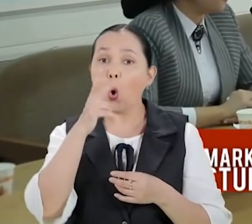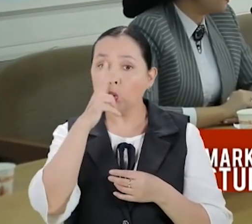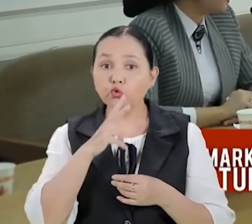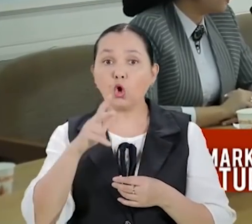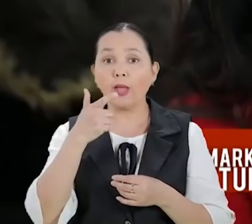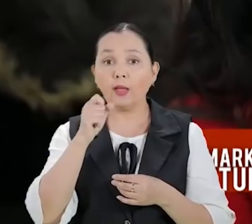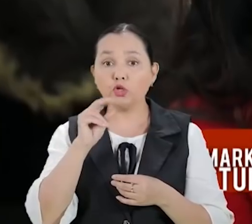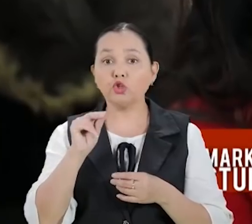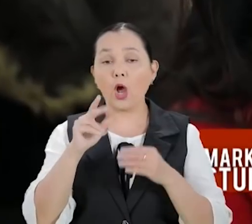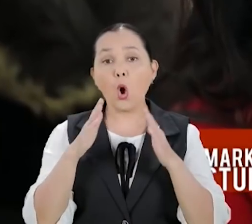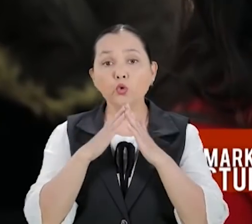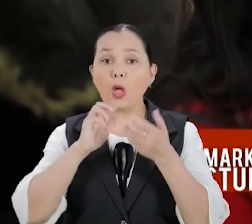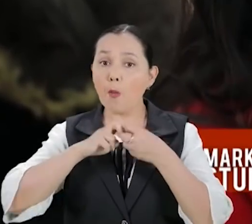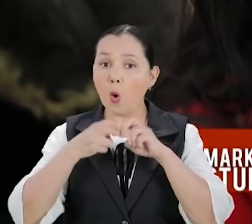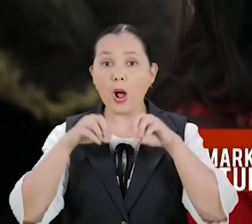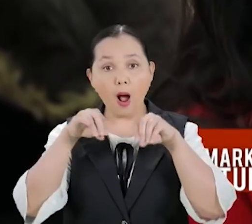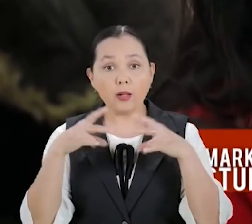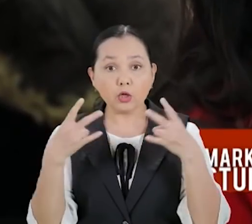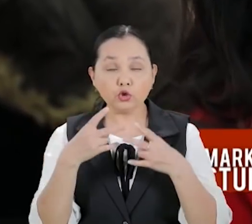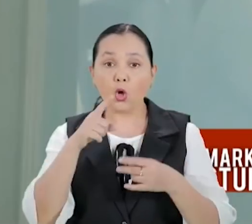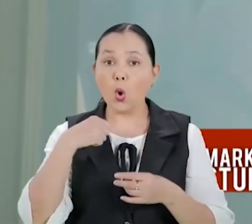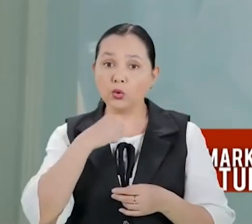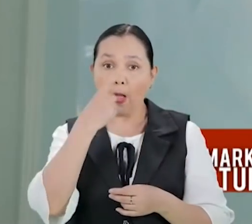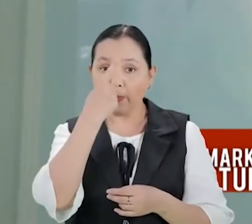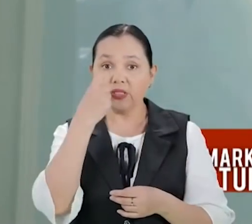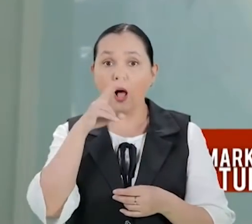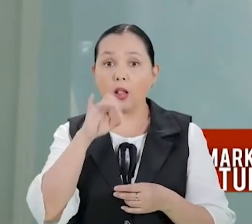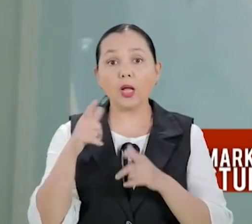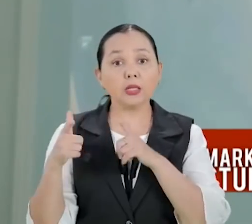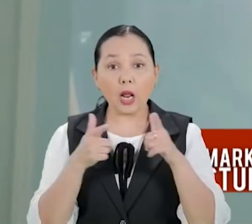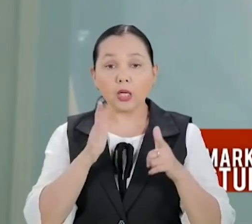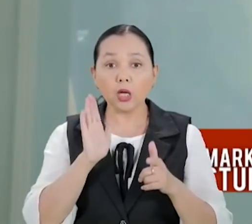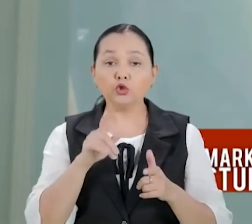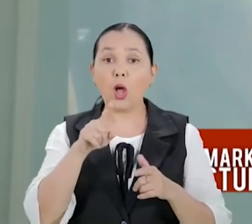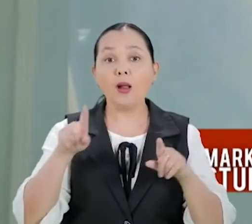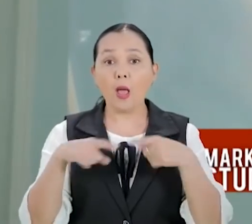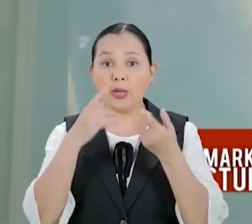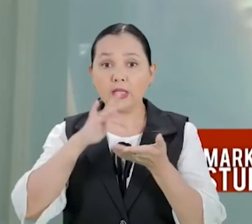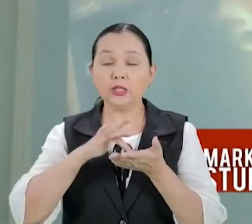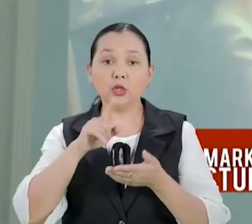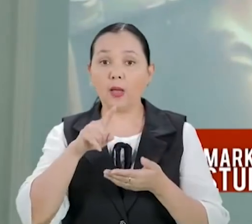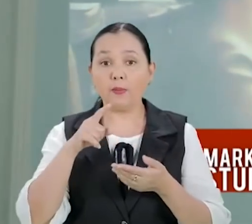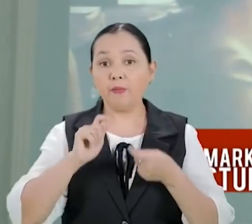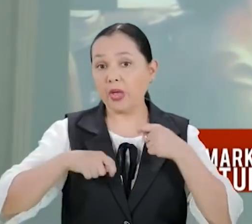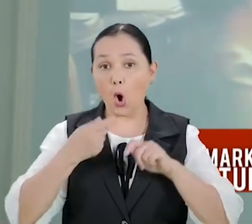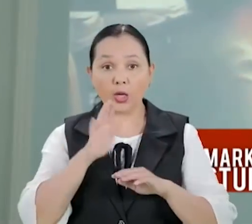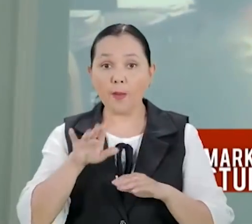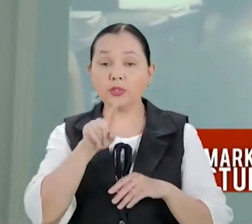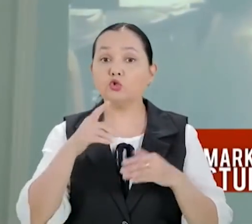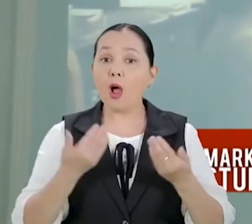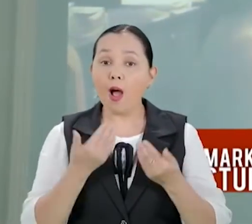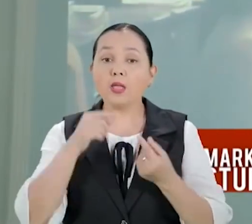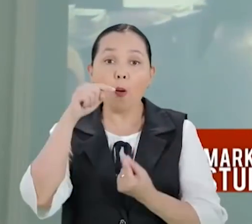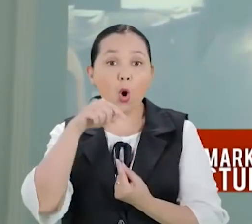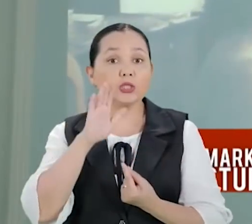3 oygacha mana shu uyidagi muammolarni hal qilguncha, o'zini bir psixologik tayyorlaguncha mana shu reabilitatsiya bekorga emas. Bu reabilitatsiya degani mana